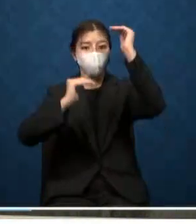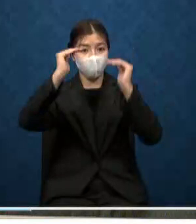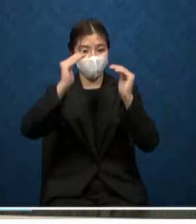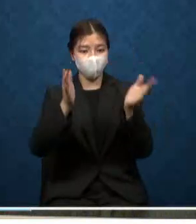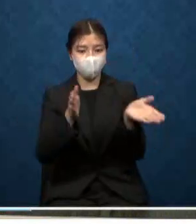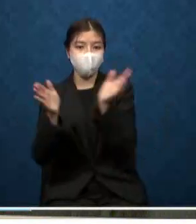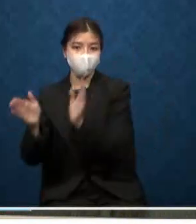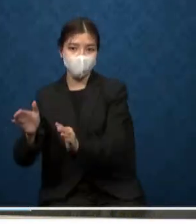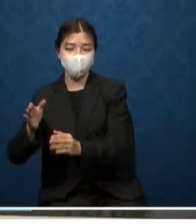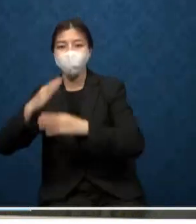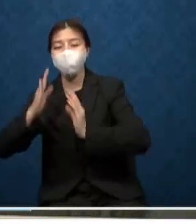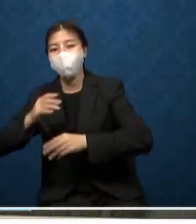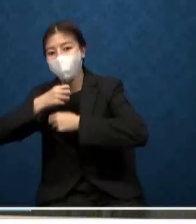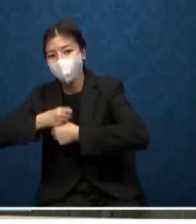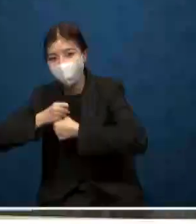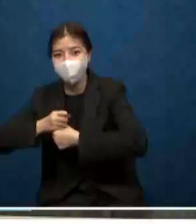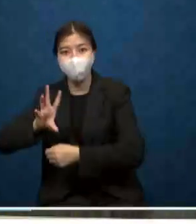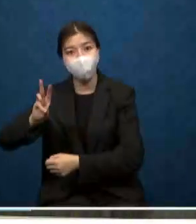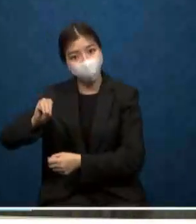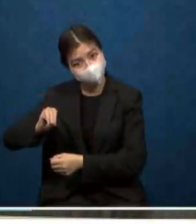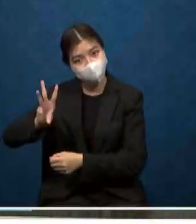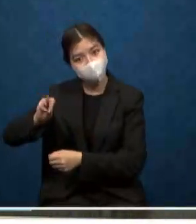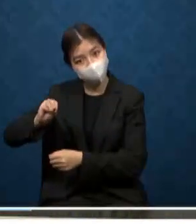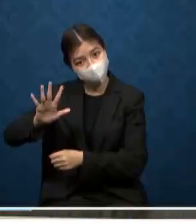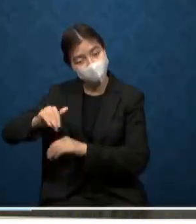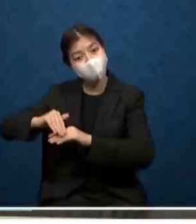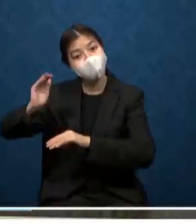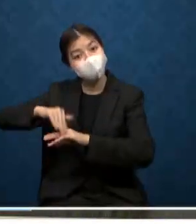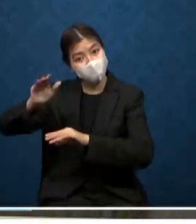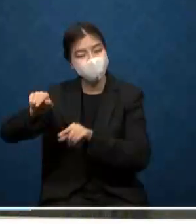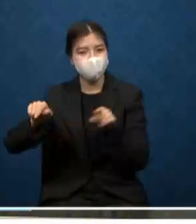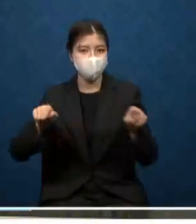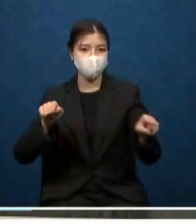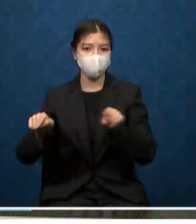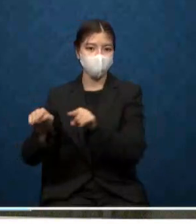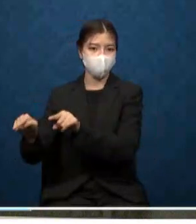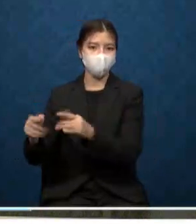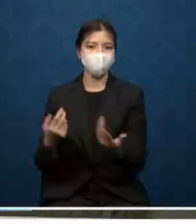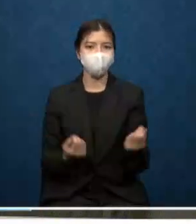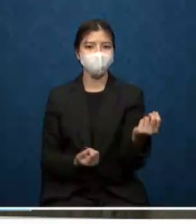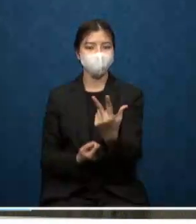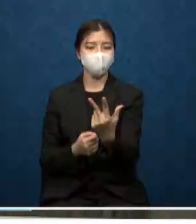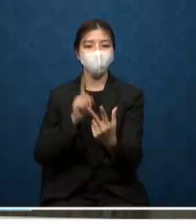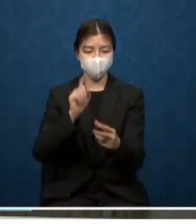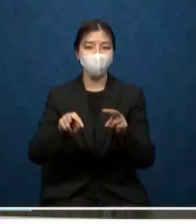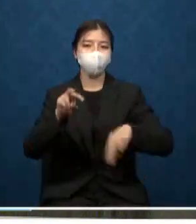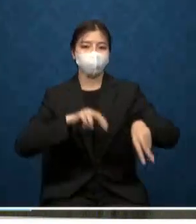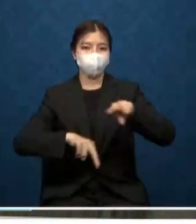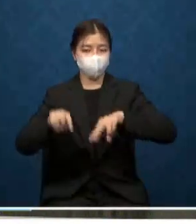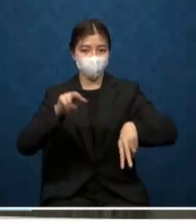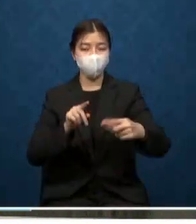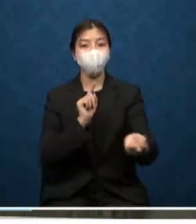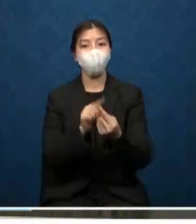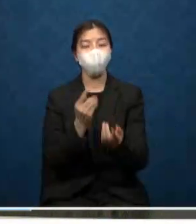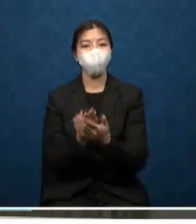3คือผู้สูงอายุอาจจะนับ60หรือ65ขึ้นไปทั้ง3กลุ่มนี้จำเป็นที่จะต้องดูแลเรื่องการจั